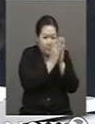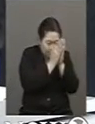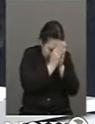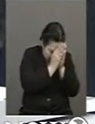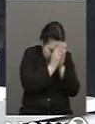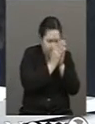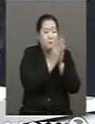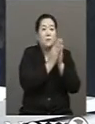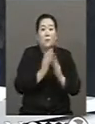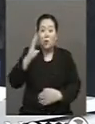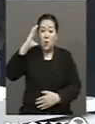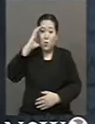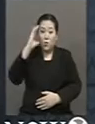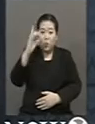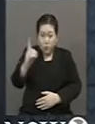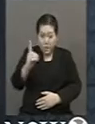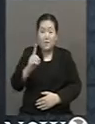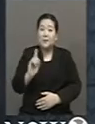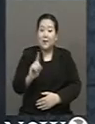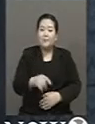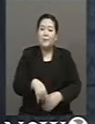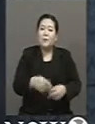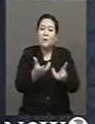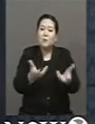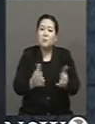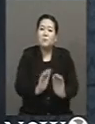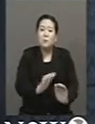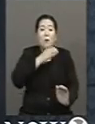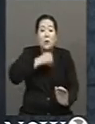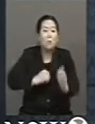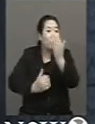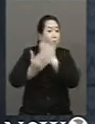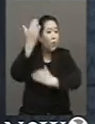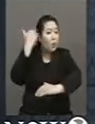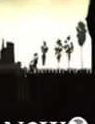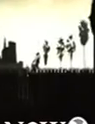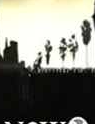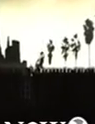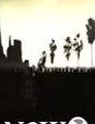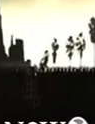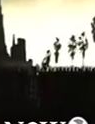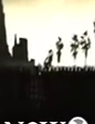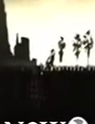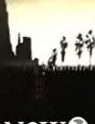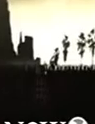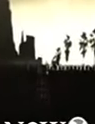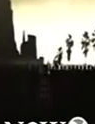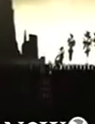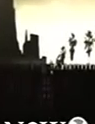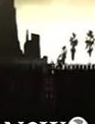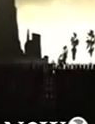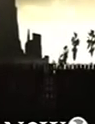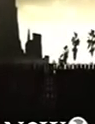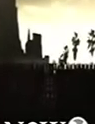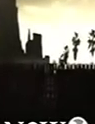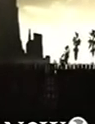ทางพิพิธภัณฑ์นิทรรศรัตนโกสินทร์เขาจะเปิดให้คุณผู้ชมสามารถเข้าชมได้ฟรีนะฮะสำหรับใครก็ตาม